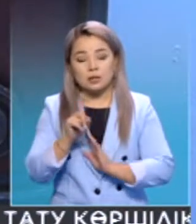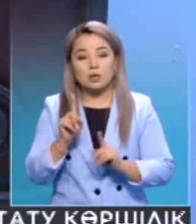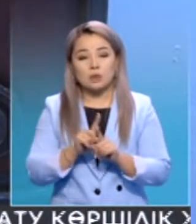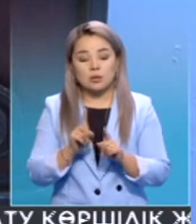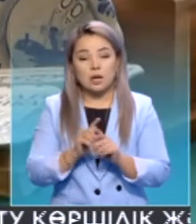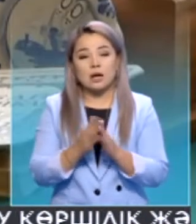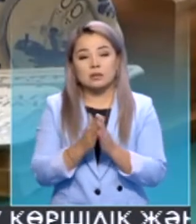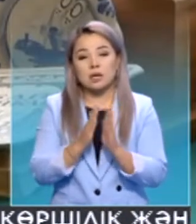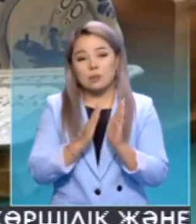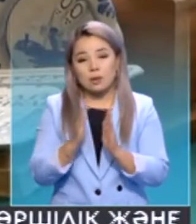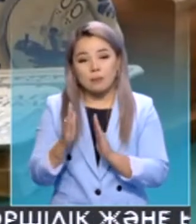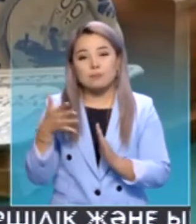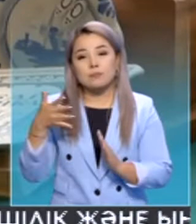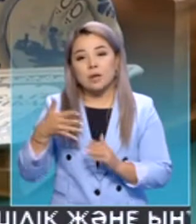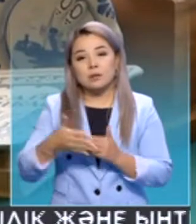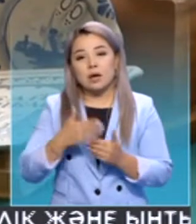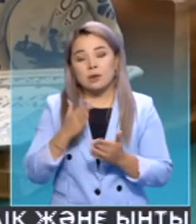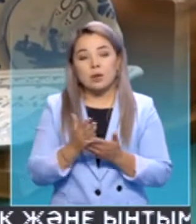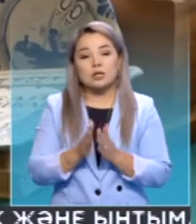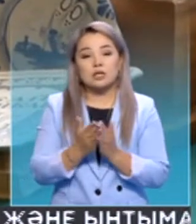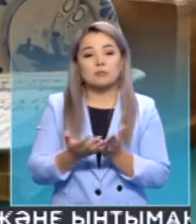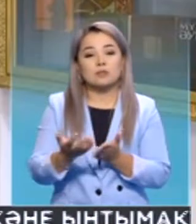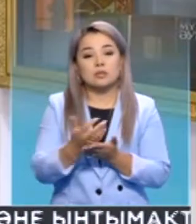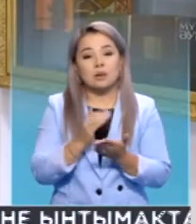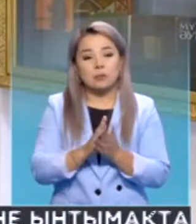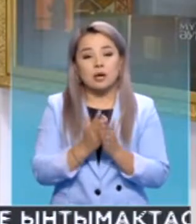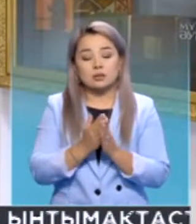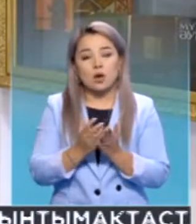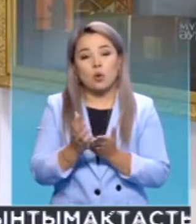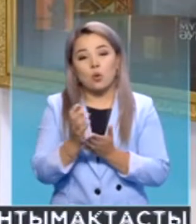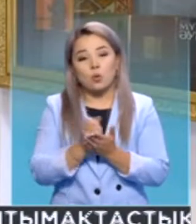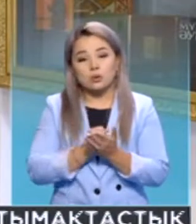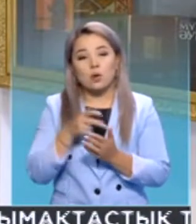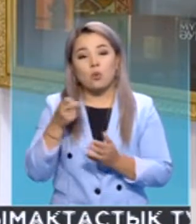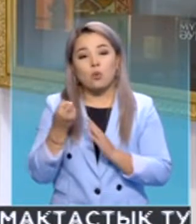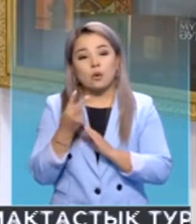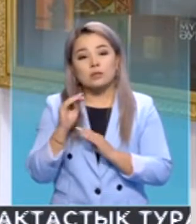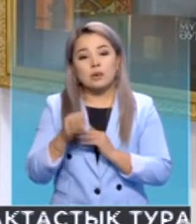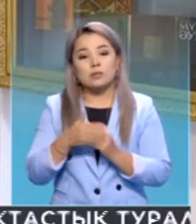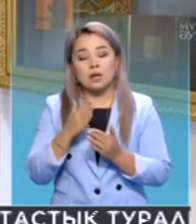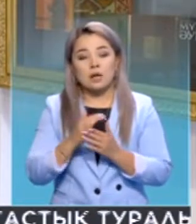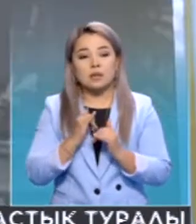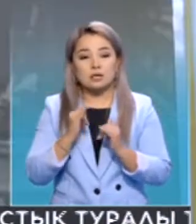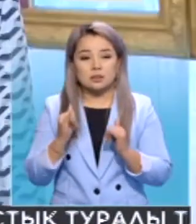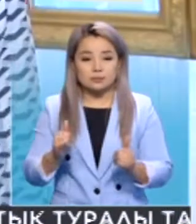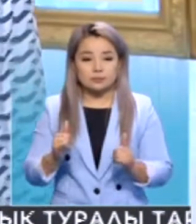кітапханаға алғашқы 5000 дана кітап жиналды. Қазір кітап қоры шамамен 12 мыңнан асады.